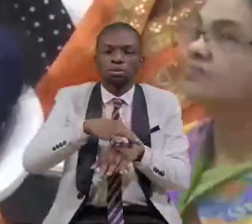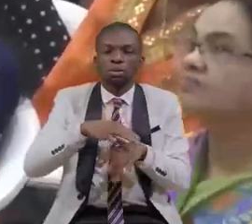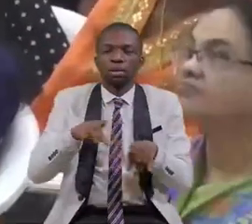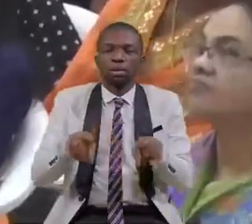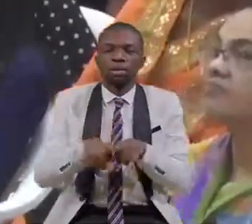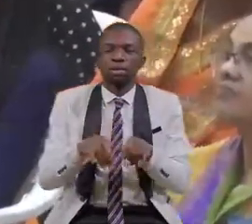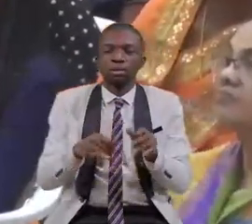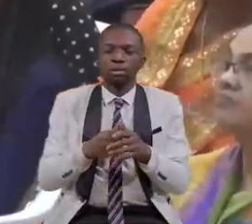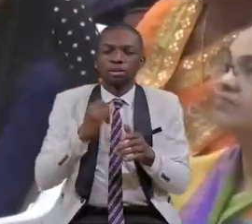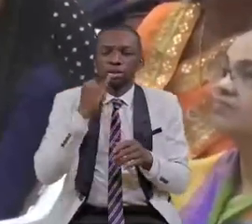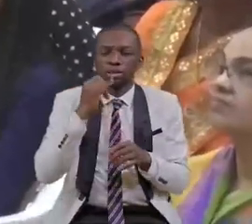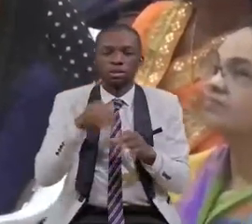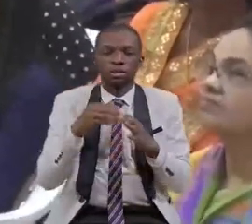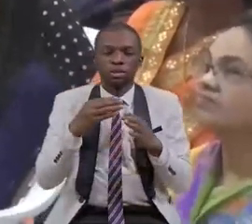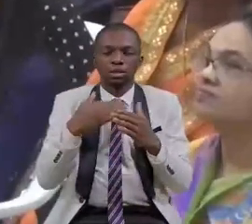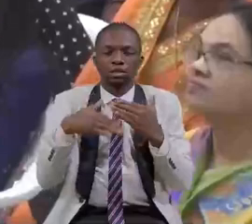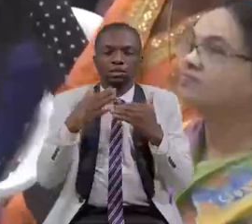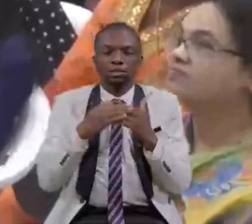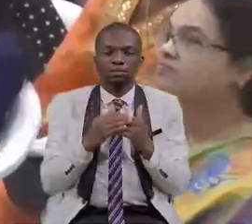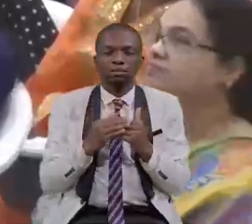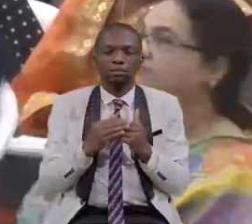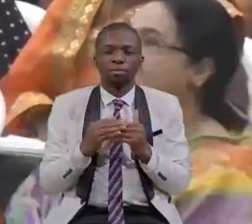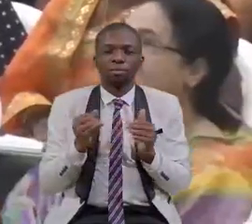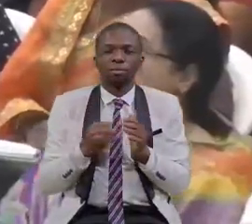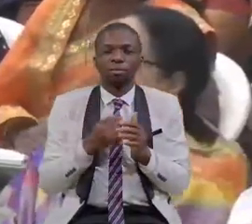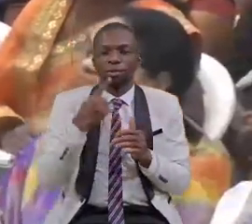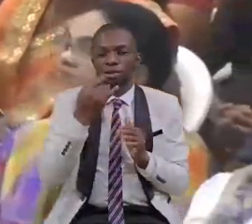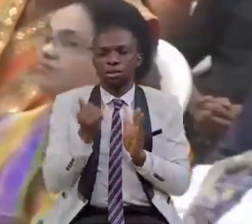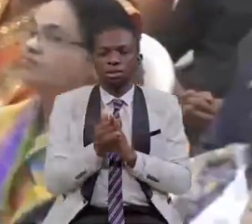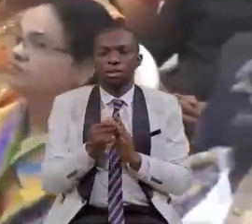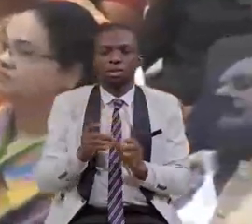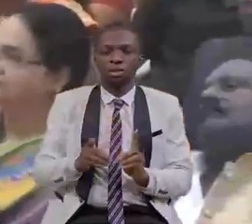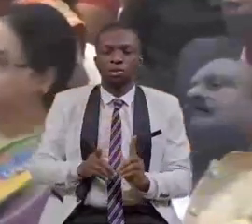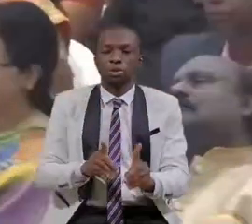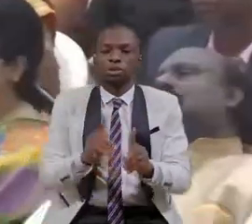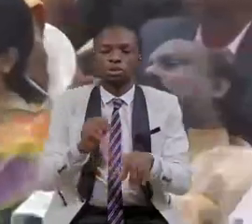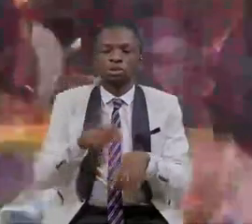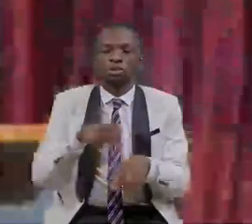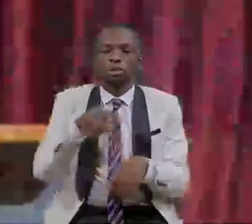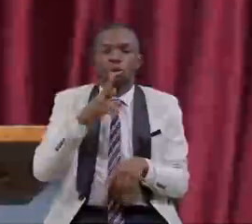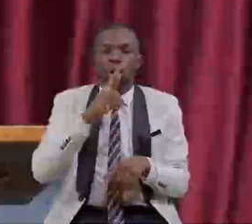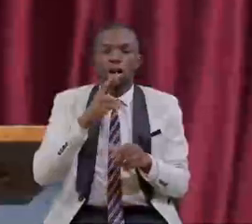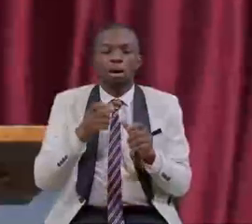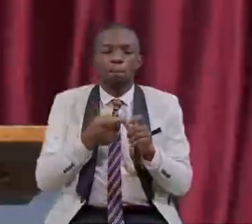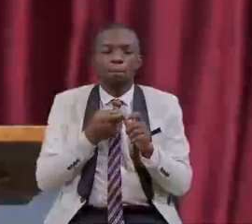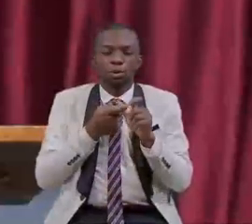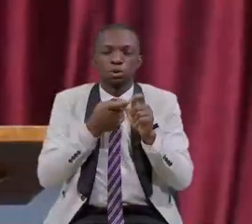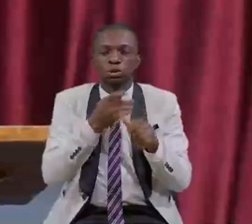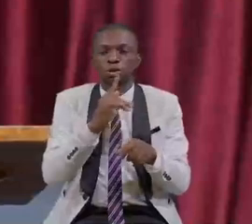comme cela est au ciel. Et que, en poursuivant le royaume,